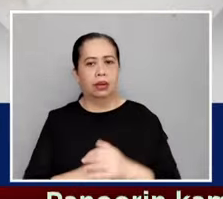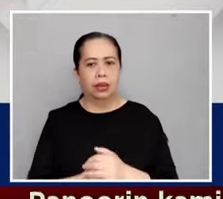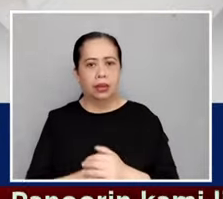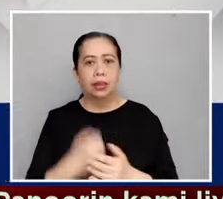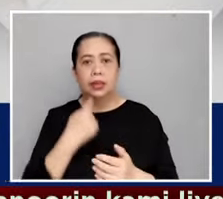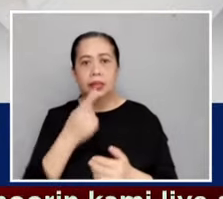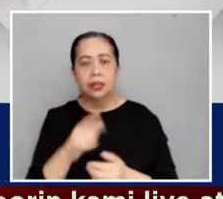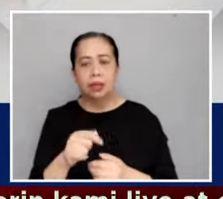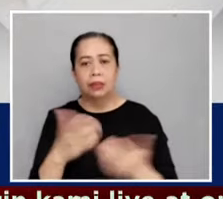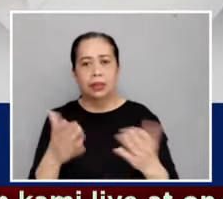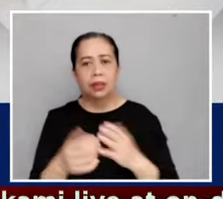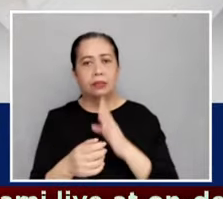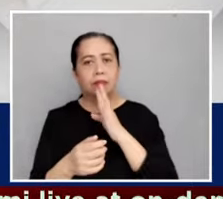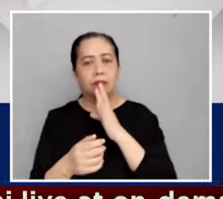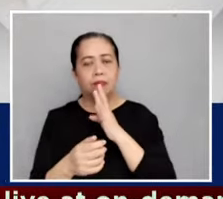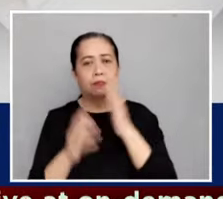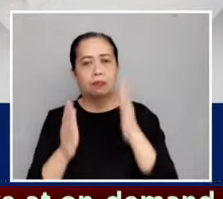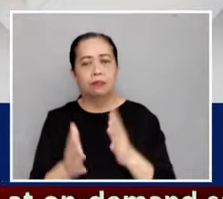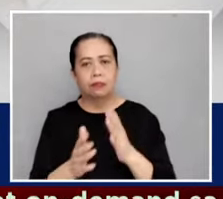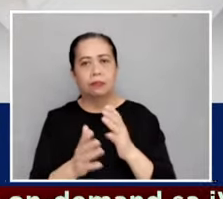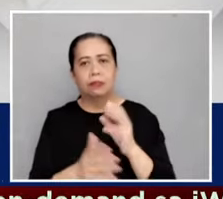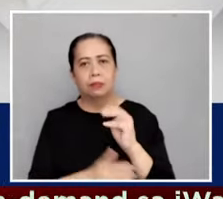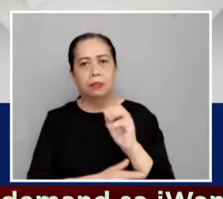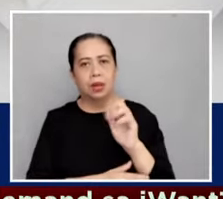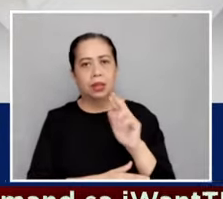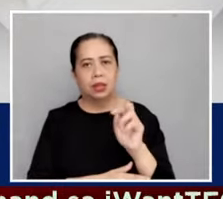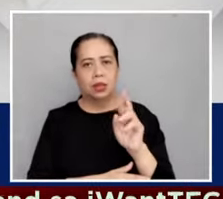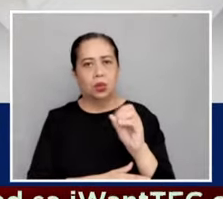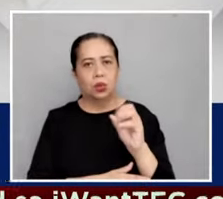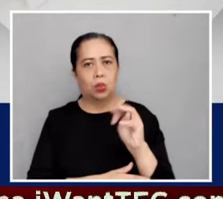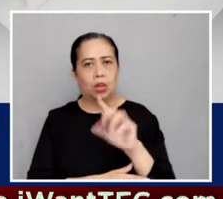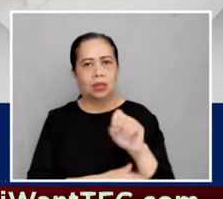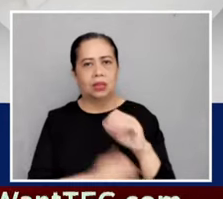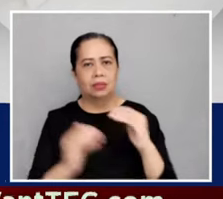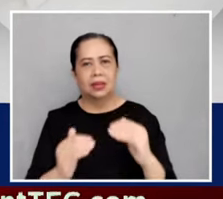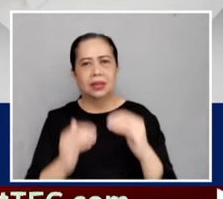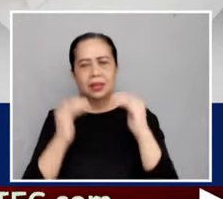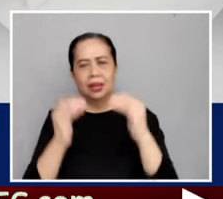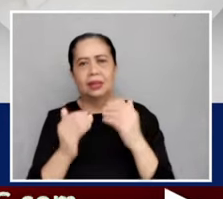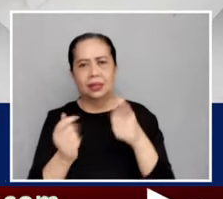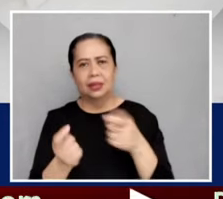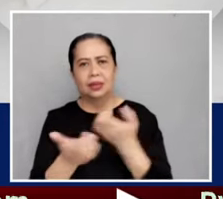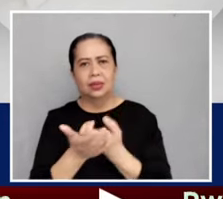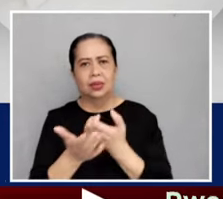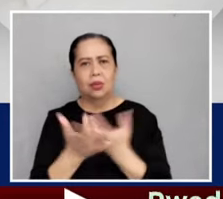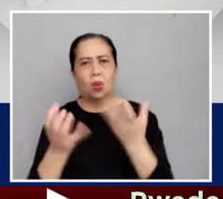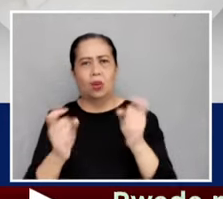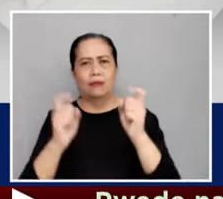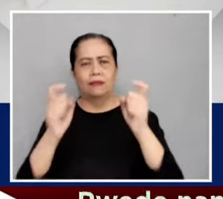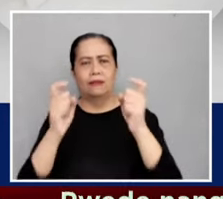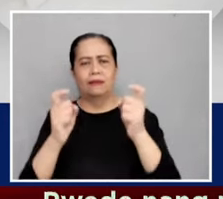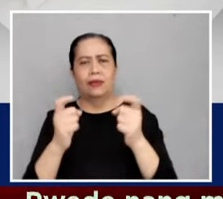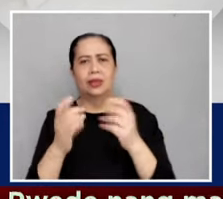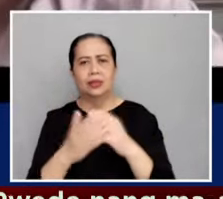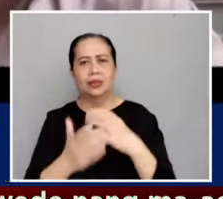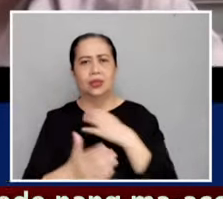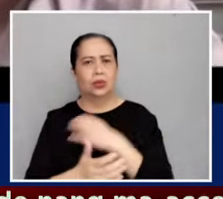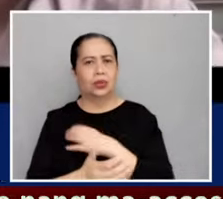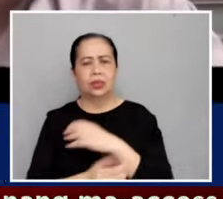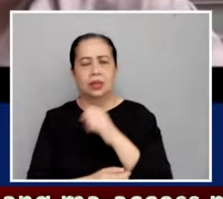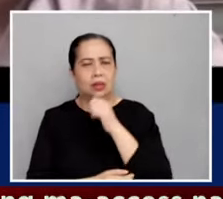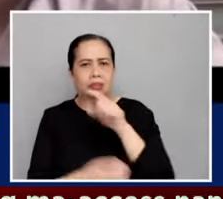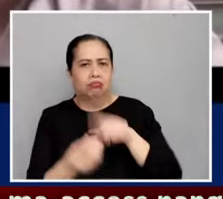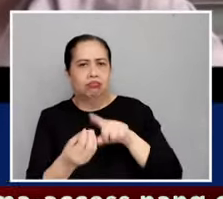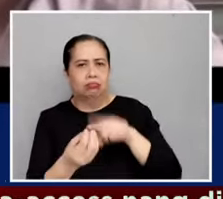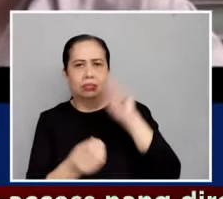ni House Speaker Martin Romualdez, pag-angat ng ekonomiya ang rason ng mabilis nilang pagtatrabaho sa Kamara at hindi politika.